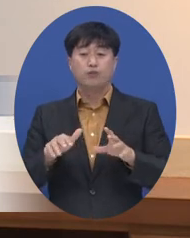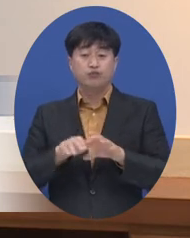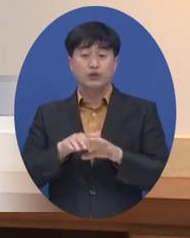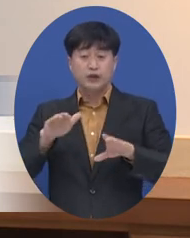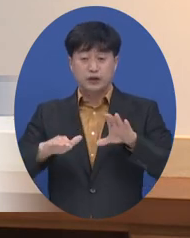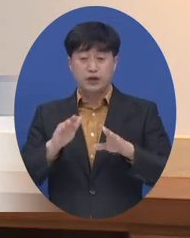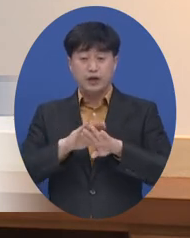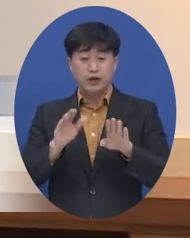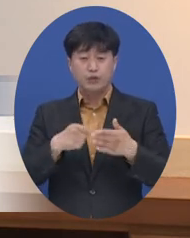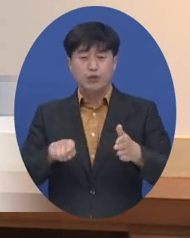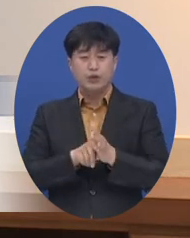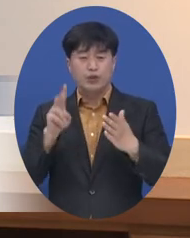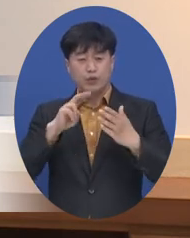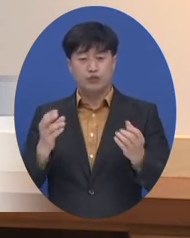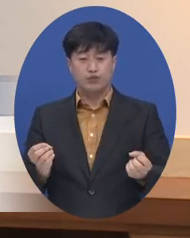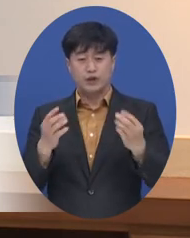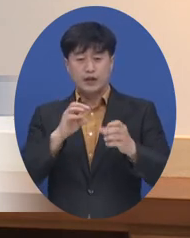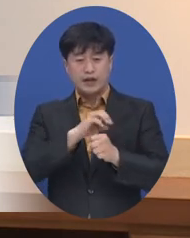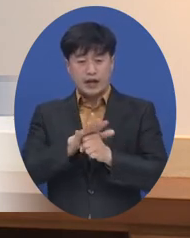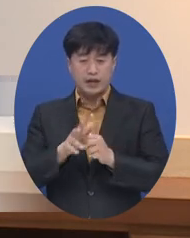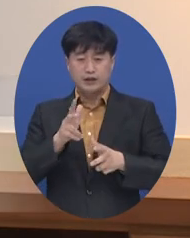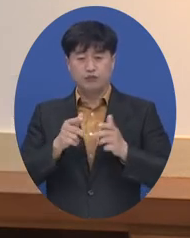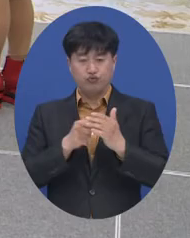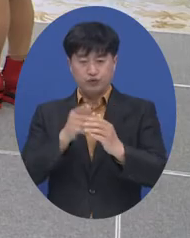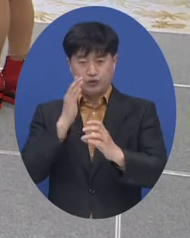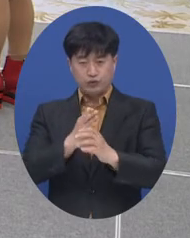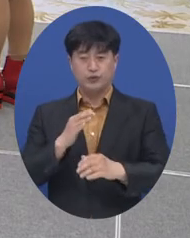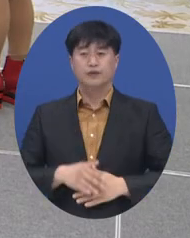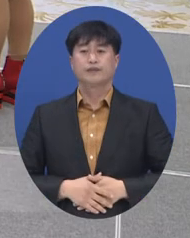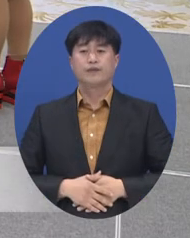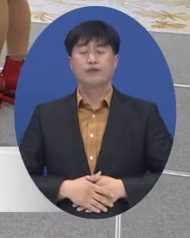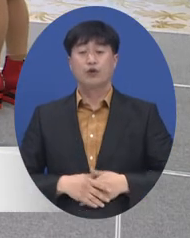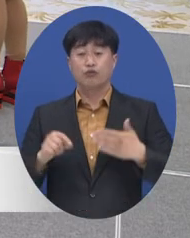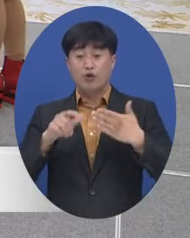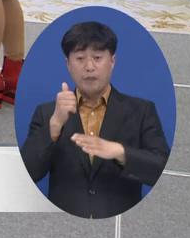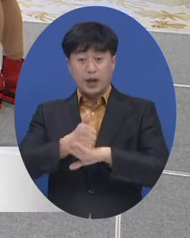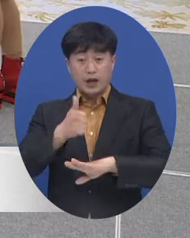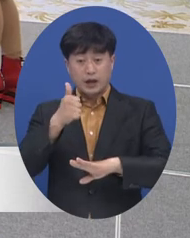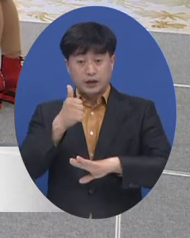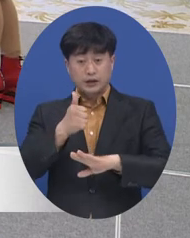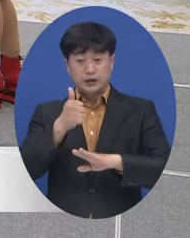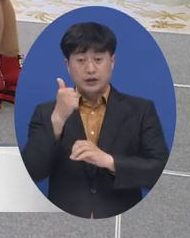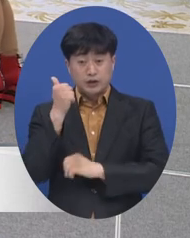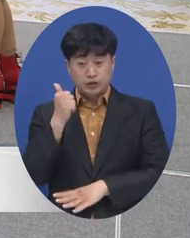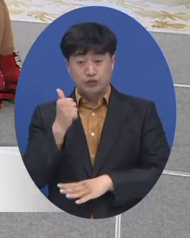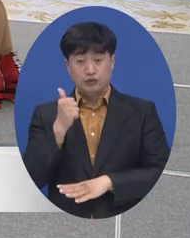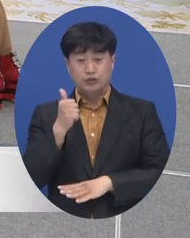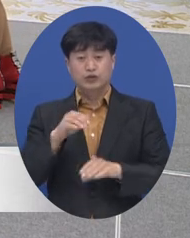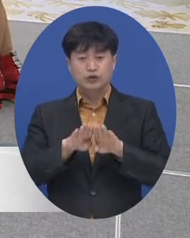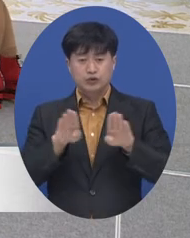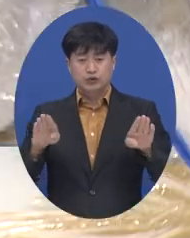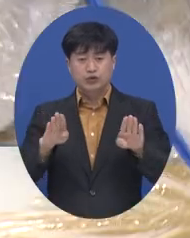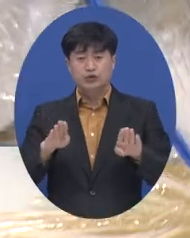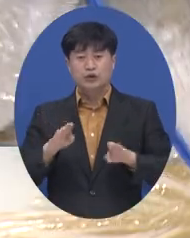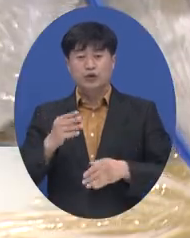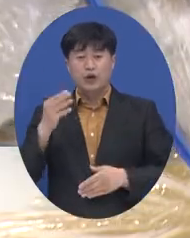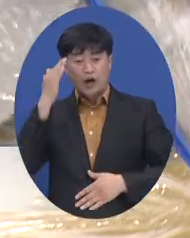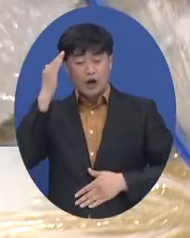위한 음악회 등 다양한 프로그램을 추진하고 있습니다. 9월 말 기준 국내 북한 이탈 주민은 3만여